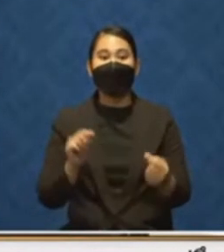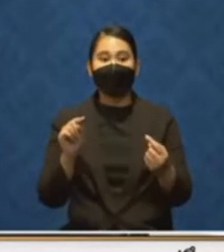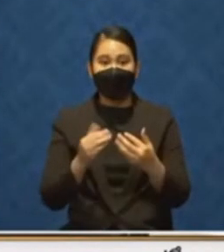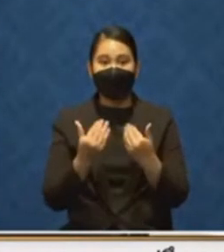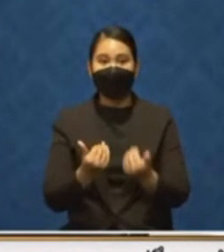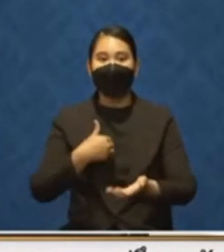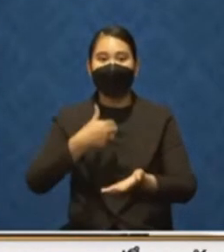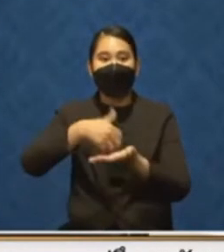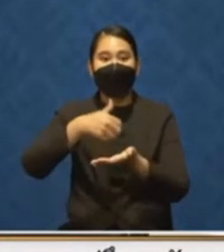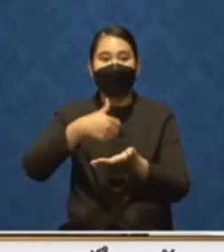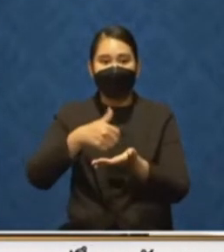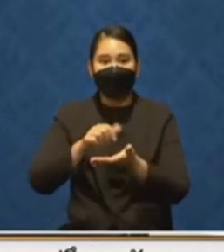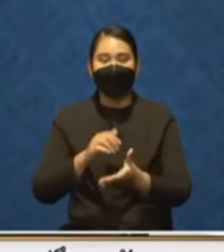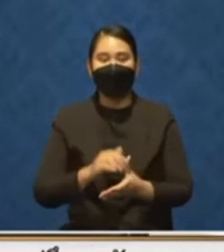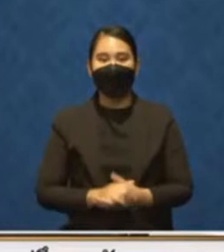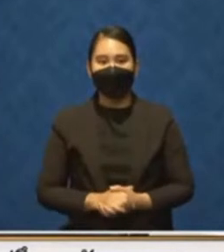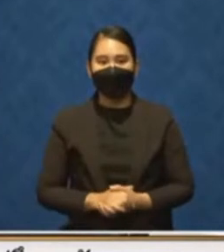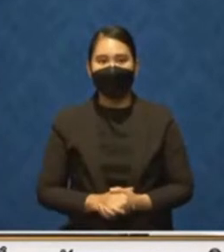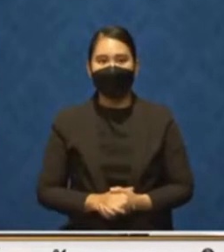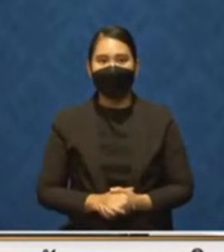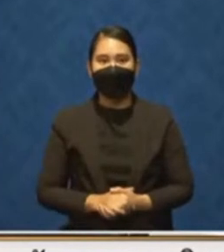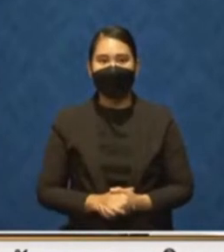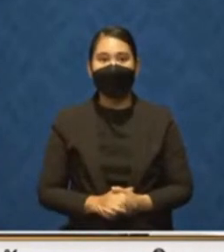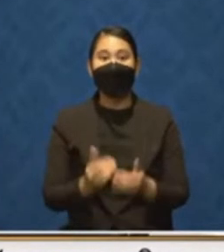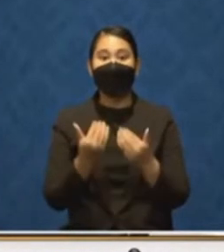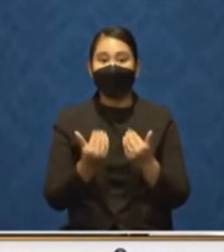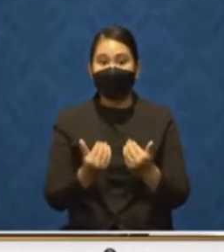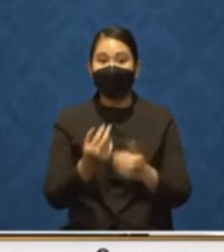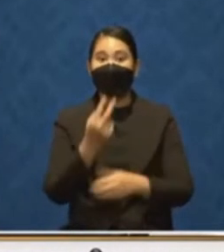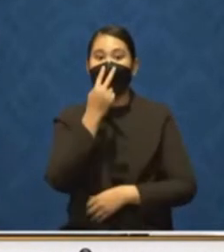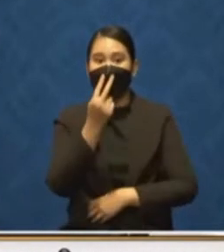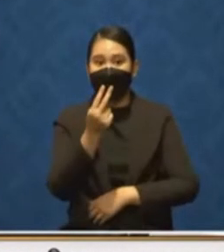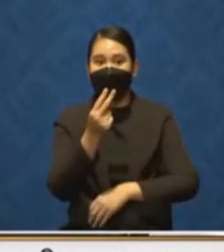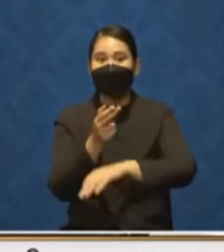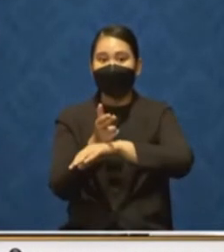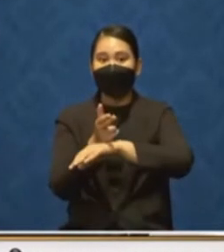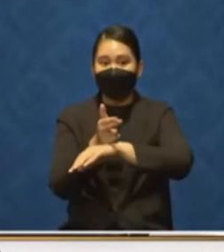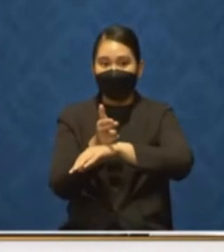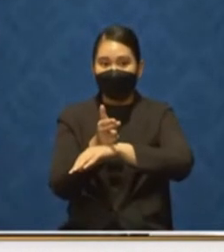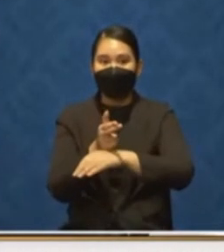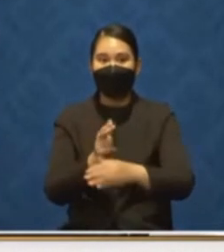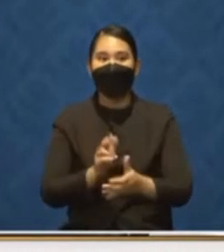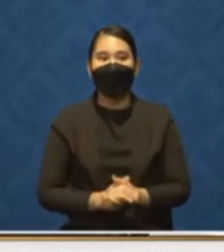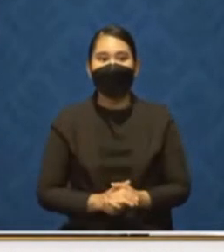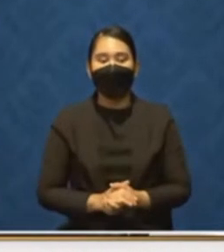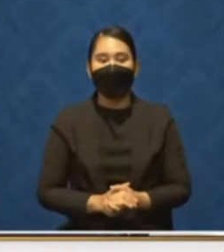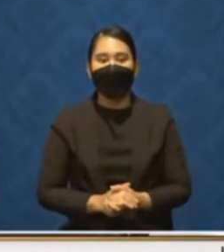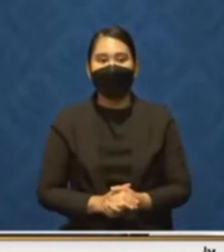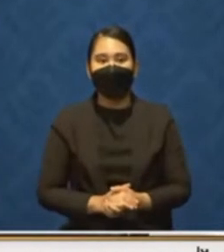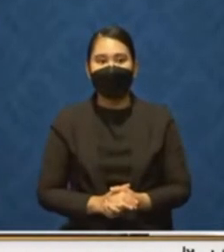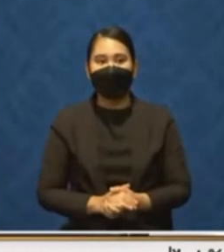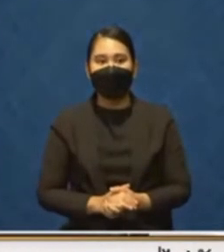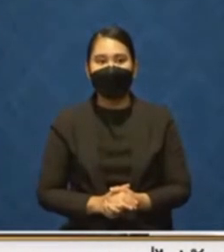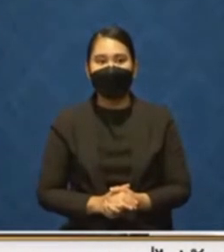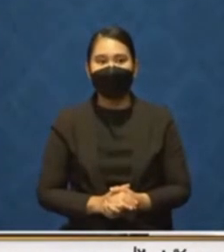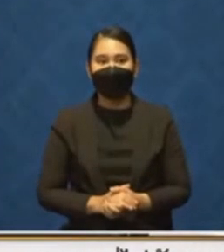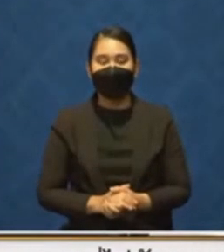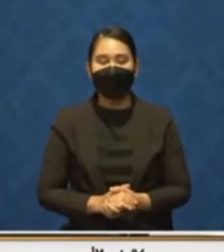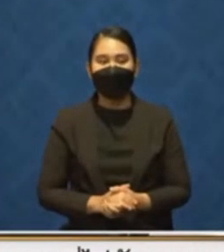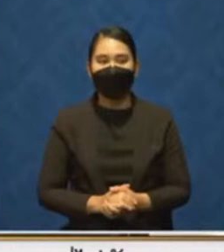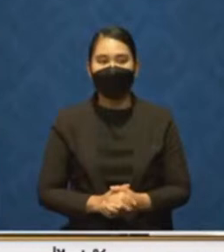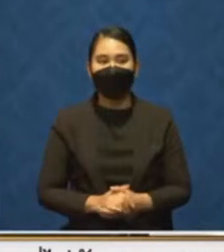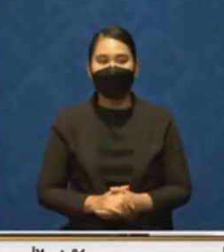รู้ต่อไปครับเชิญชมภาพยนตร์ฟอร์มยักษ์วันนี้จะใช้หลายเรื่องเลยกันกับอะไรEPเหลือเกิน